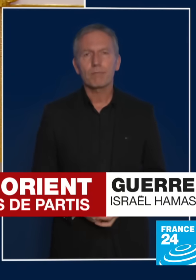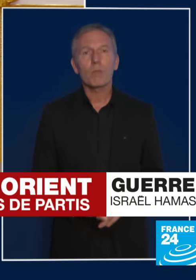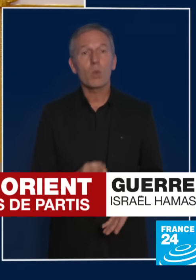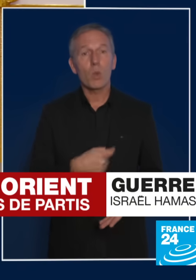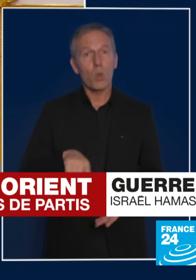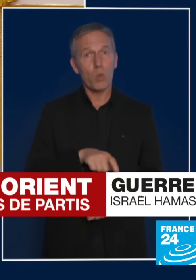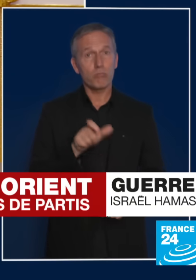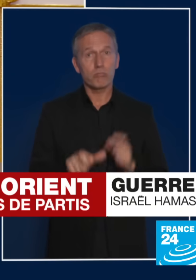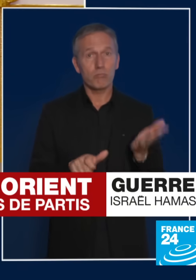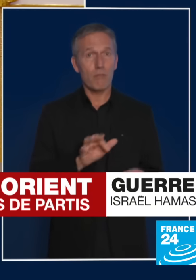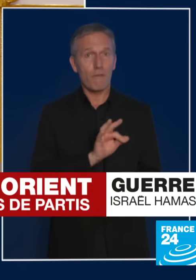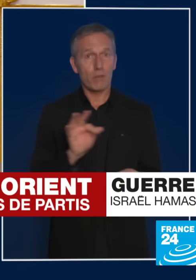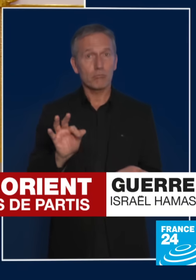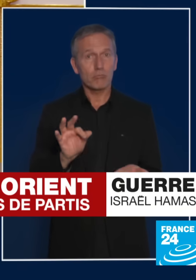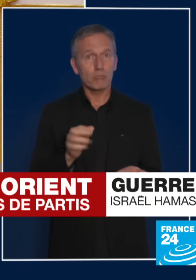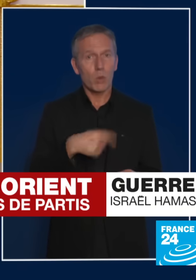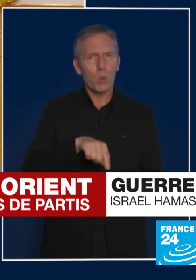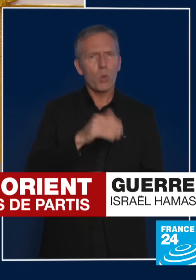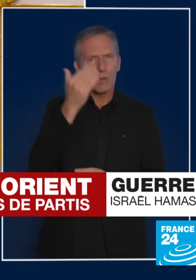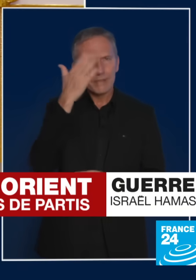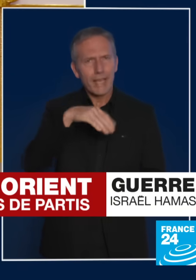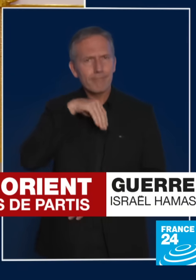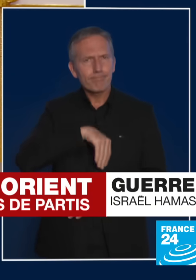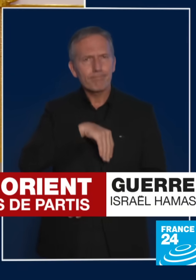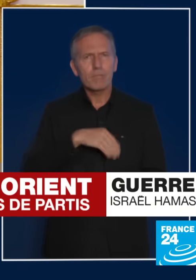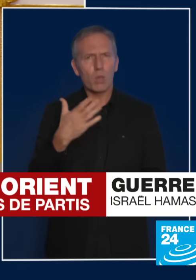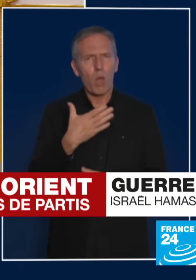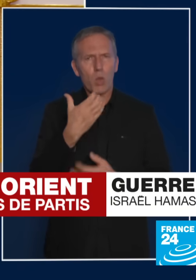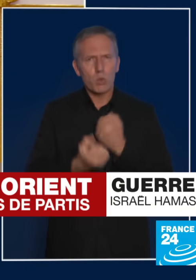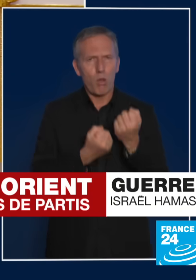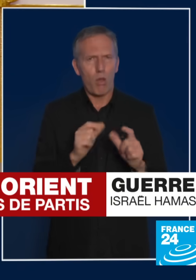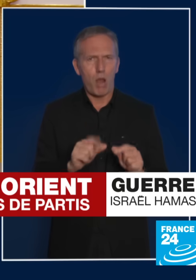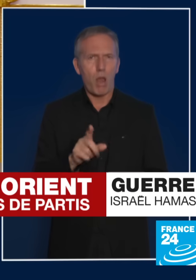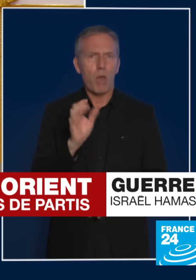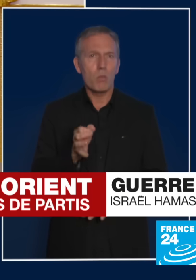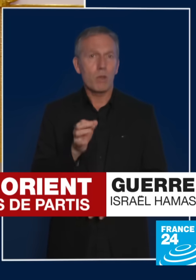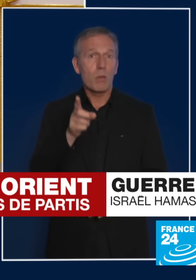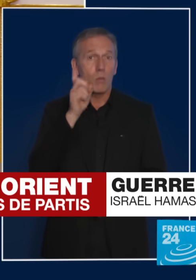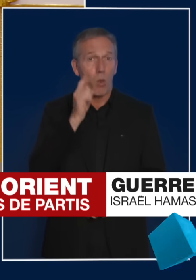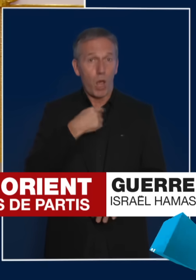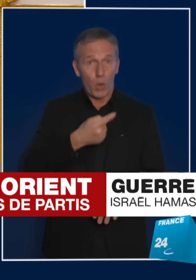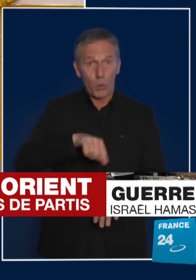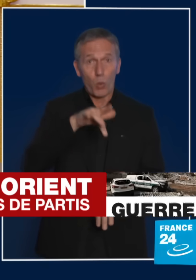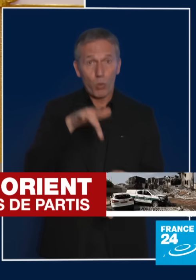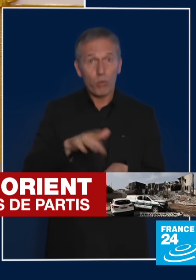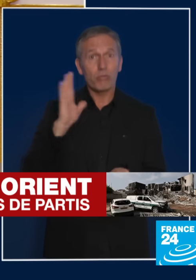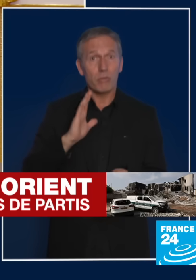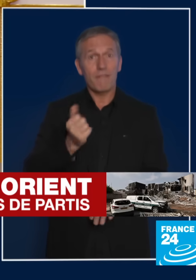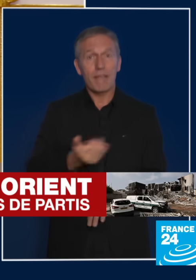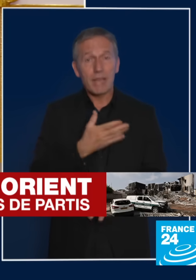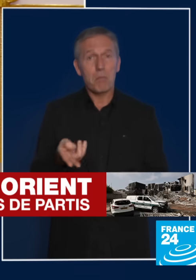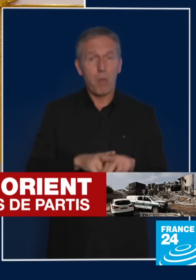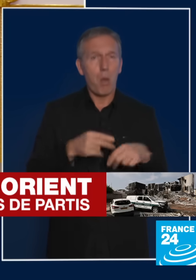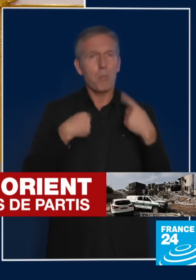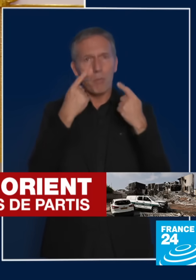Français nous savons dans notre chair ce qu'est cette douleur nous avons nous aussi pleuré des victimes fauchées dans